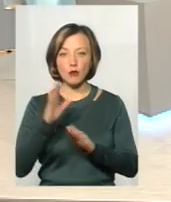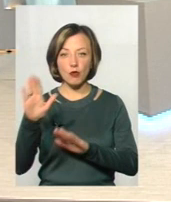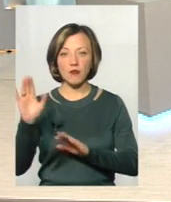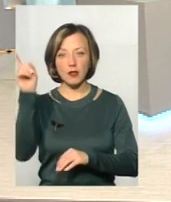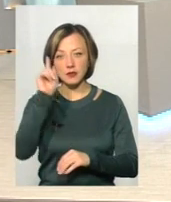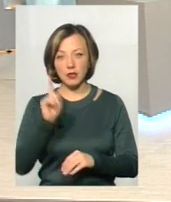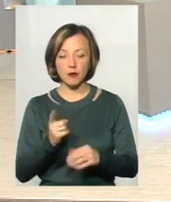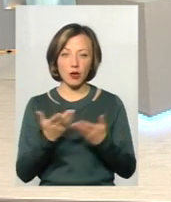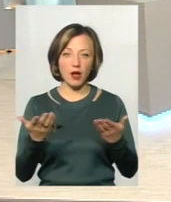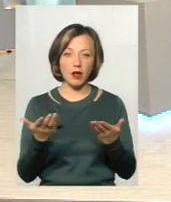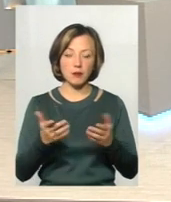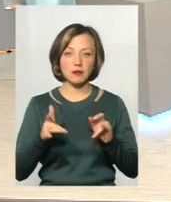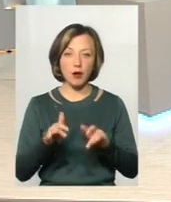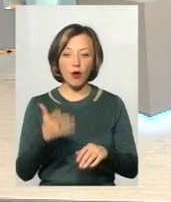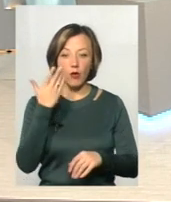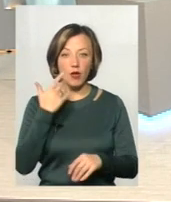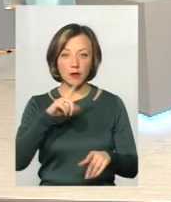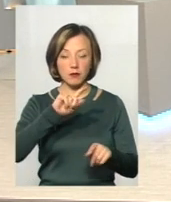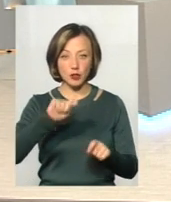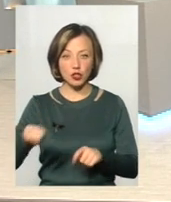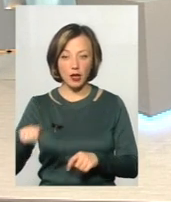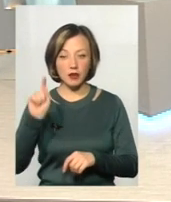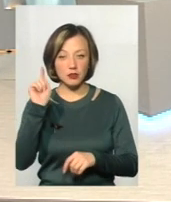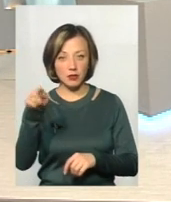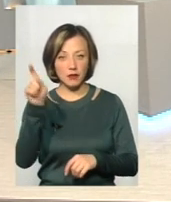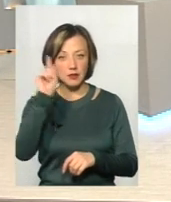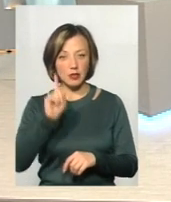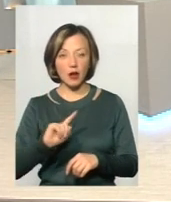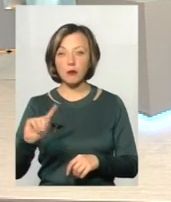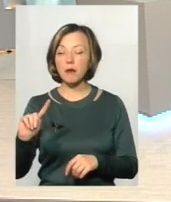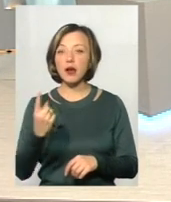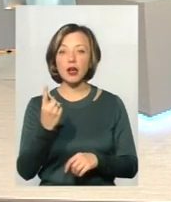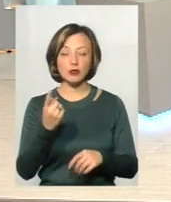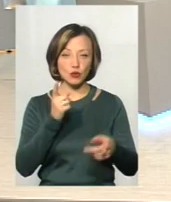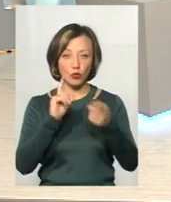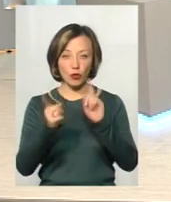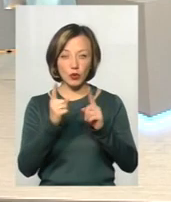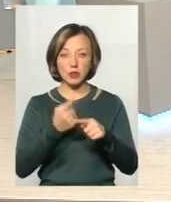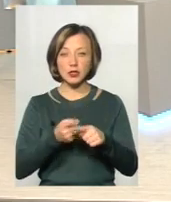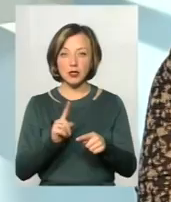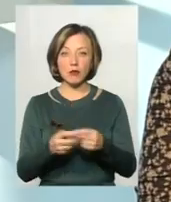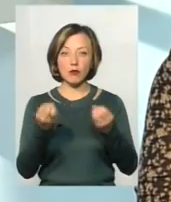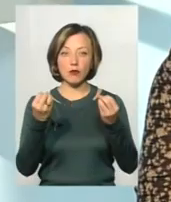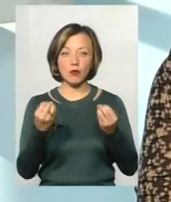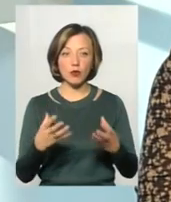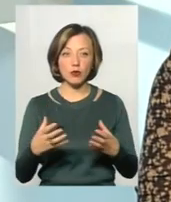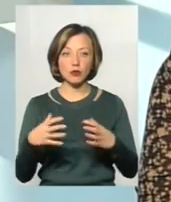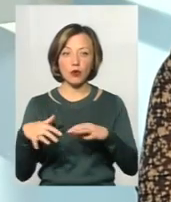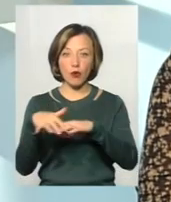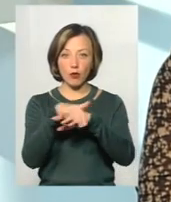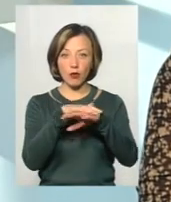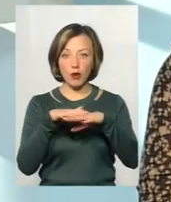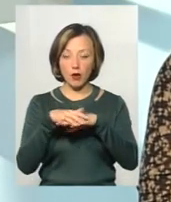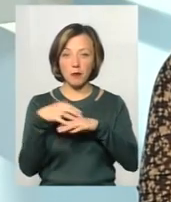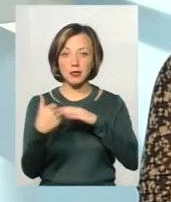інакше, по якимись справах. І коли приїжджаєш в Ізраїль, перше, що тебе якось шокує, це просто колонії безпритульних кішок.